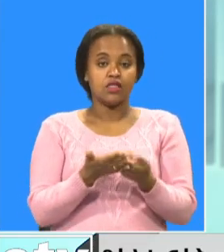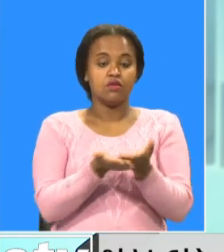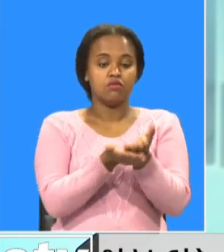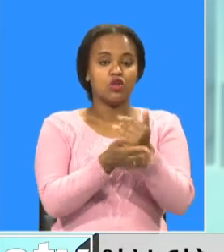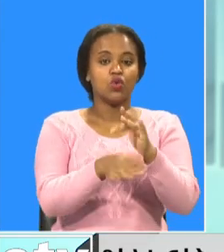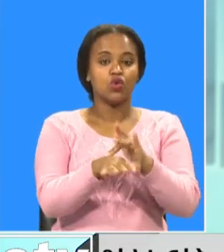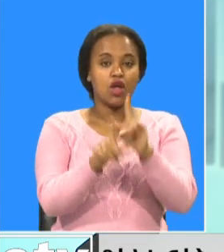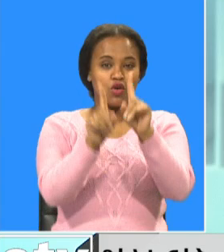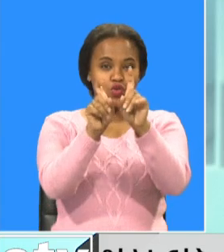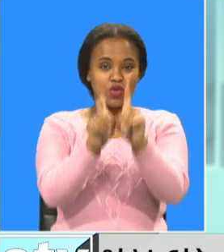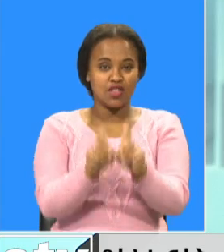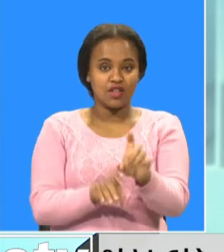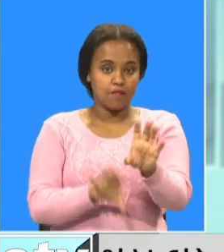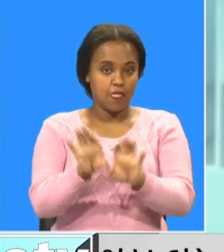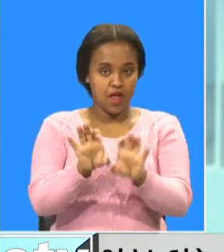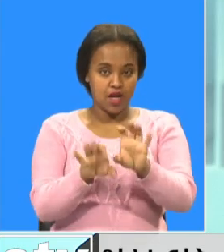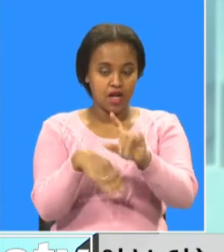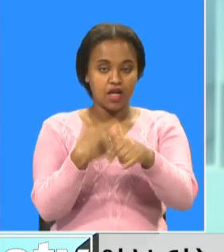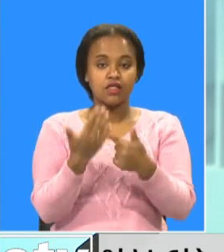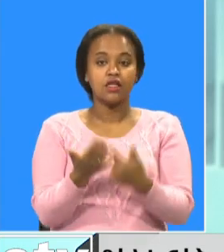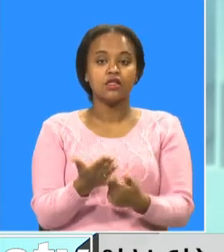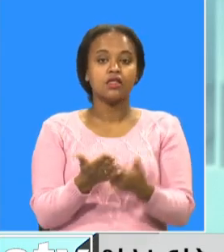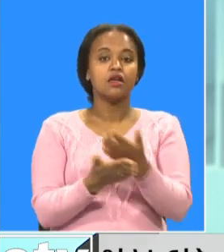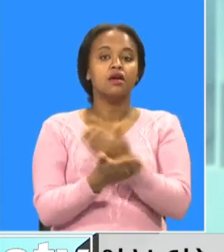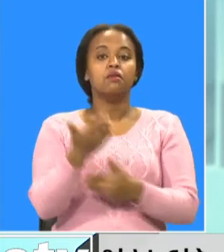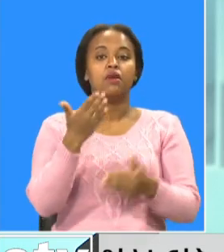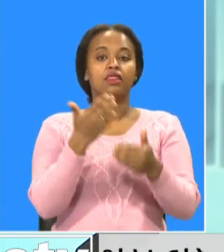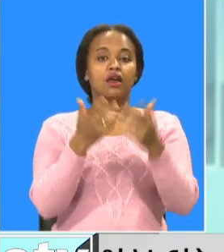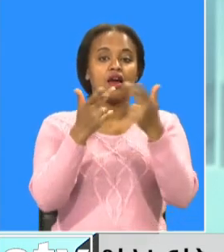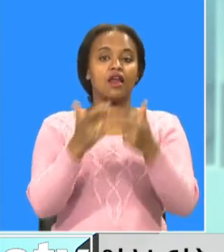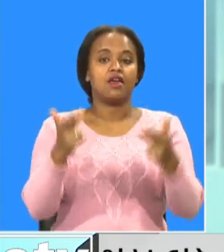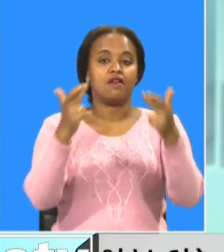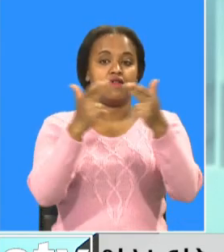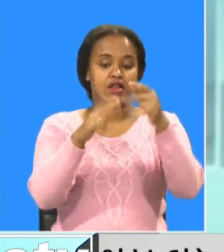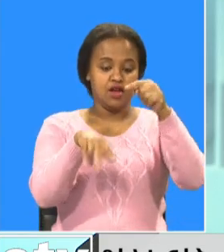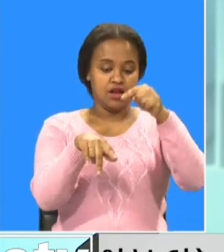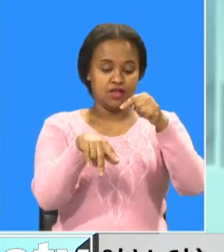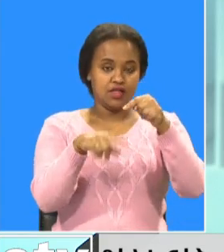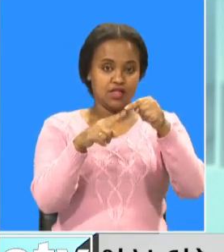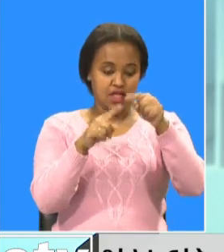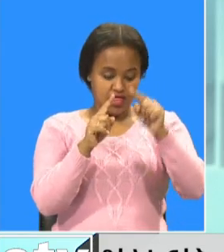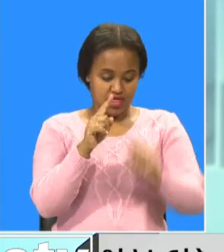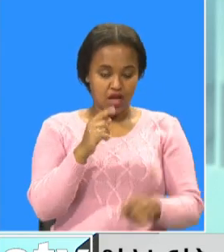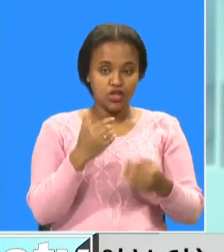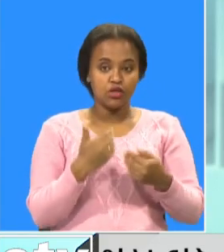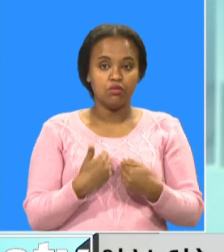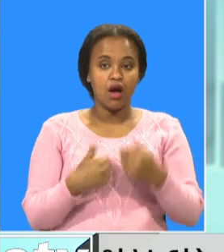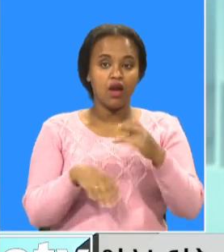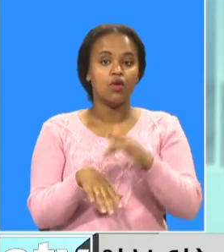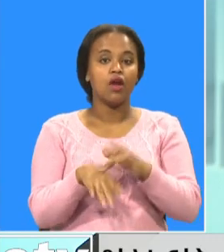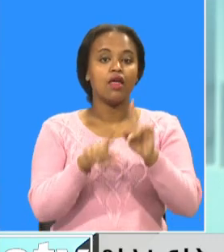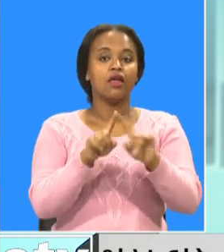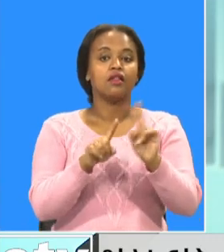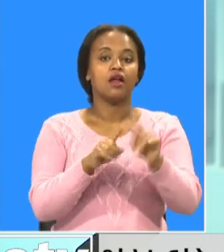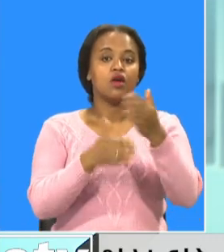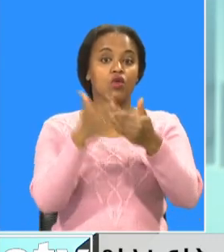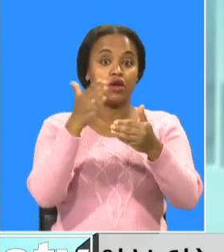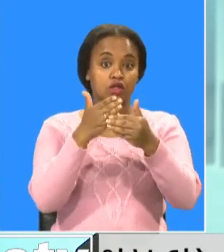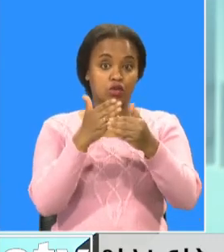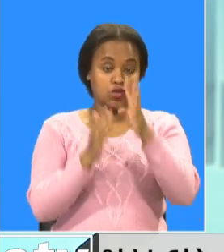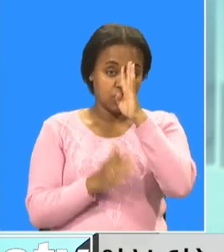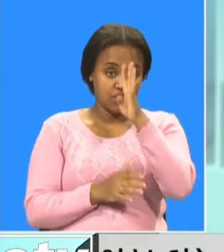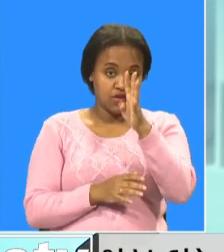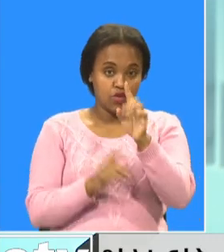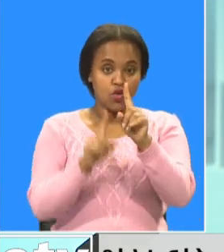ቁጥጥር ያደርጋል። ስለዚህ በአጠቃላይ ከፌደራል እስከ ታች ላይ ባለው ላይ የተለያዩ አደረጃጀቶች ተፈጥሮ